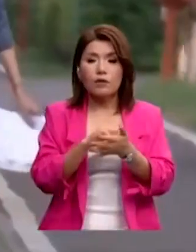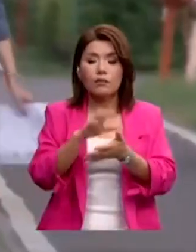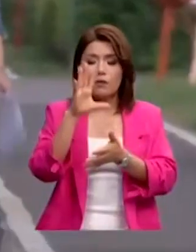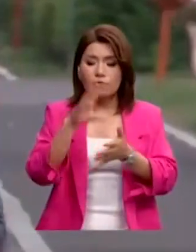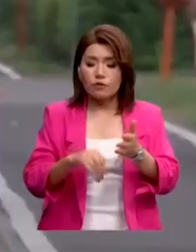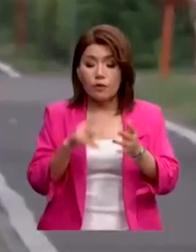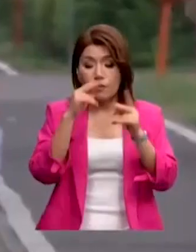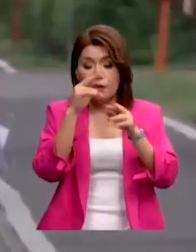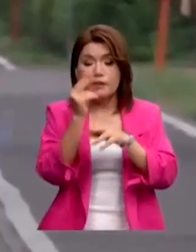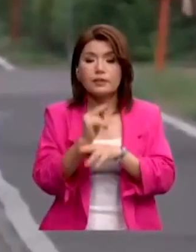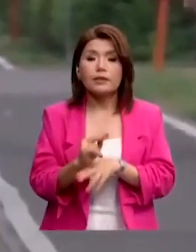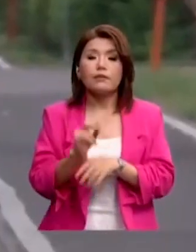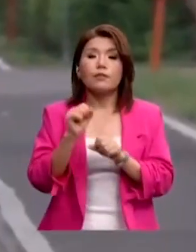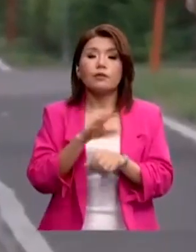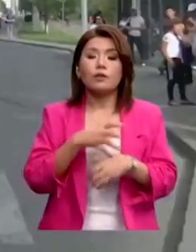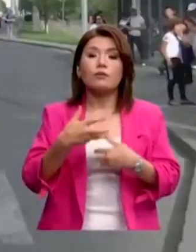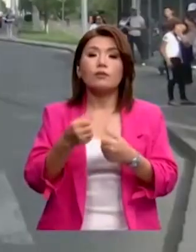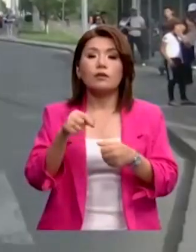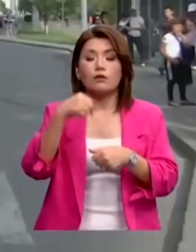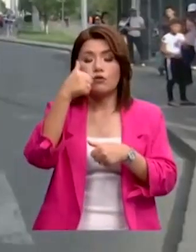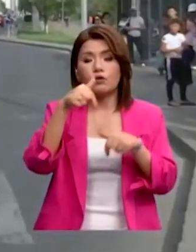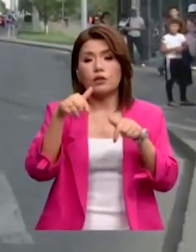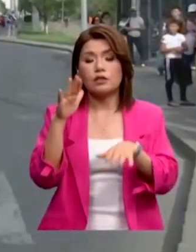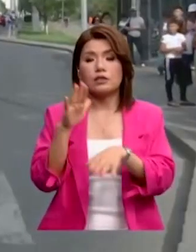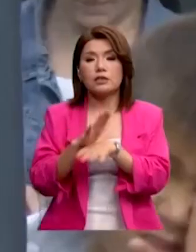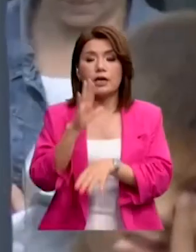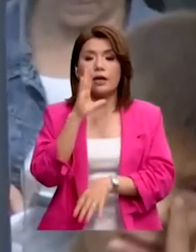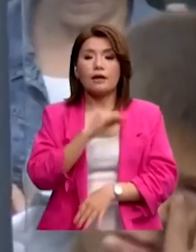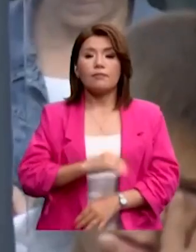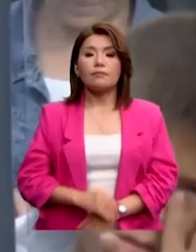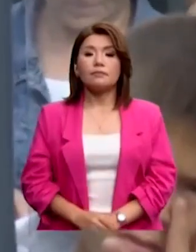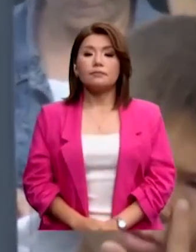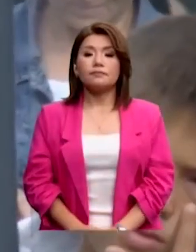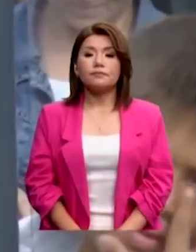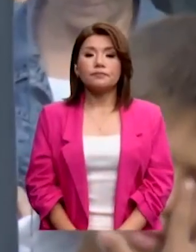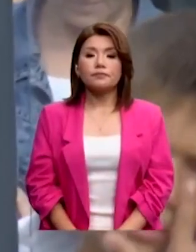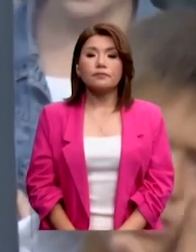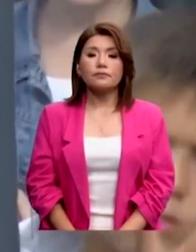недочеты, и его могут принять уже в этом году. Айсауле Байгазина, Атамекен Бизнес.